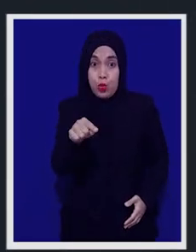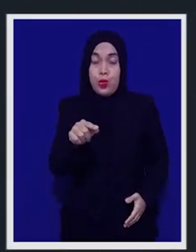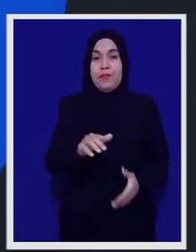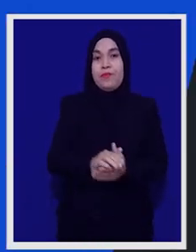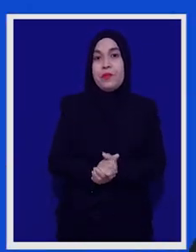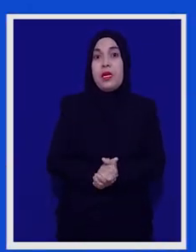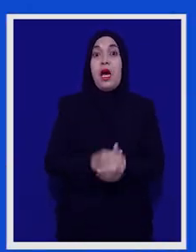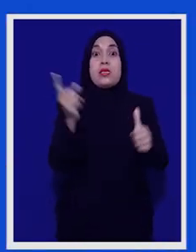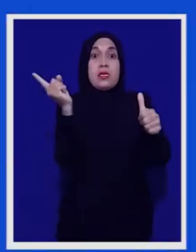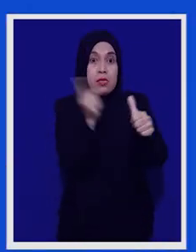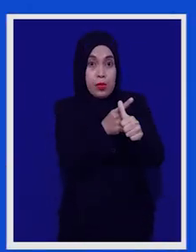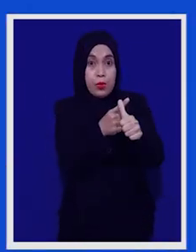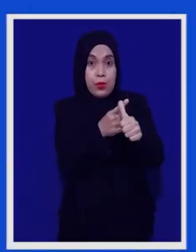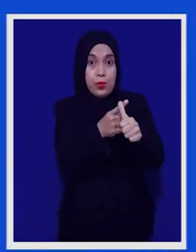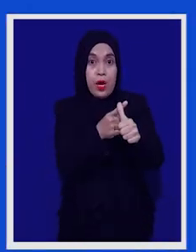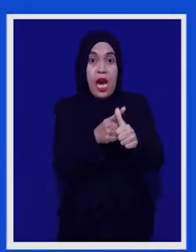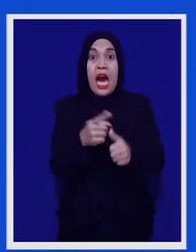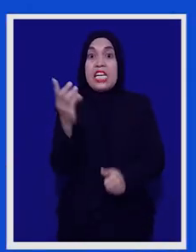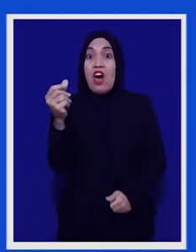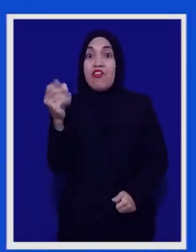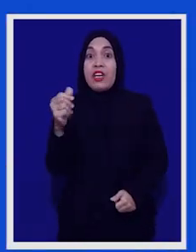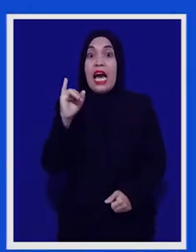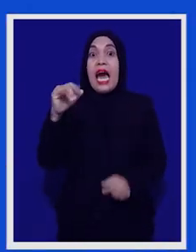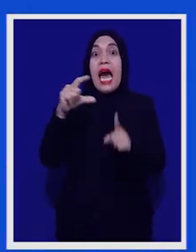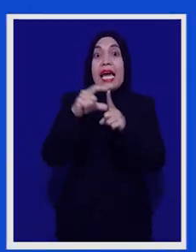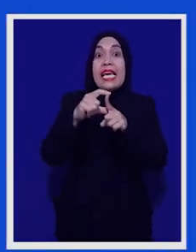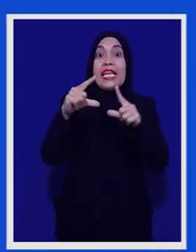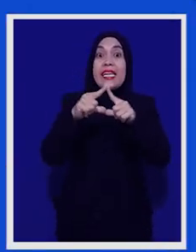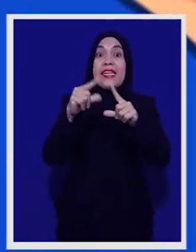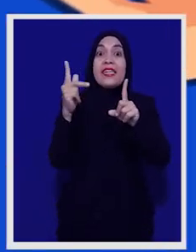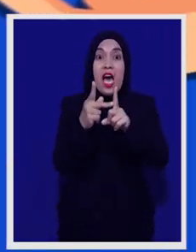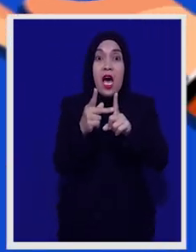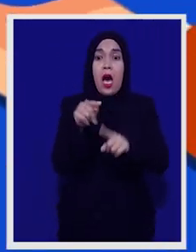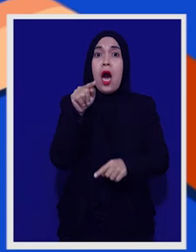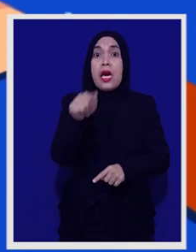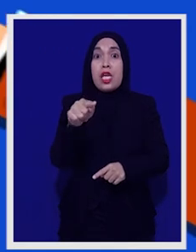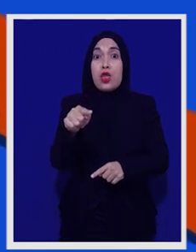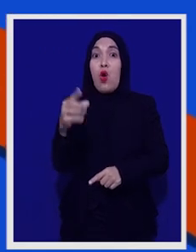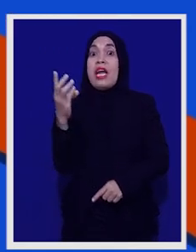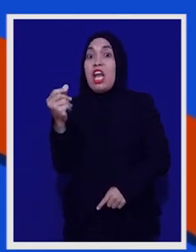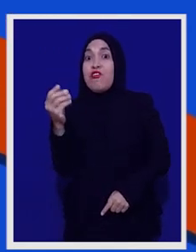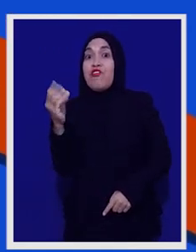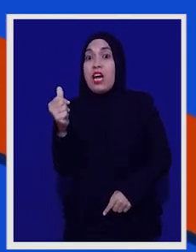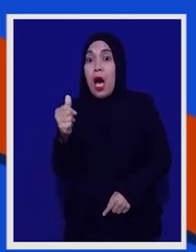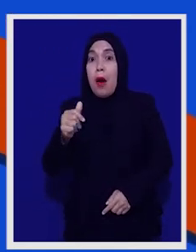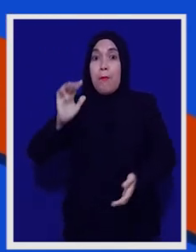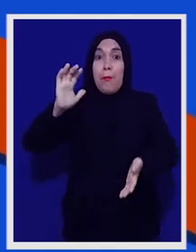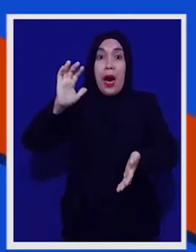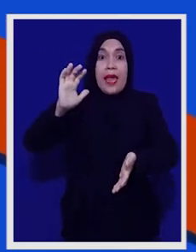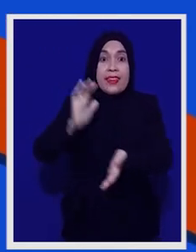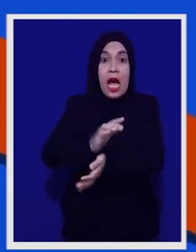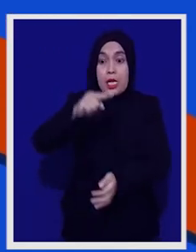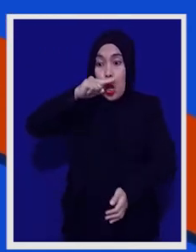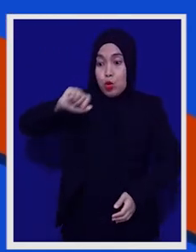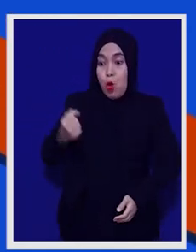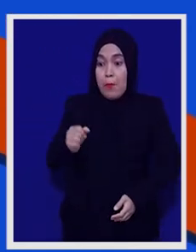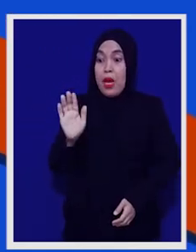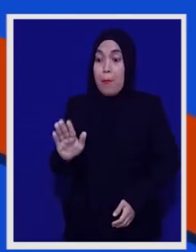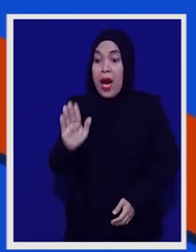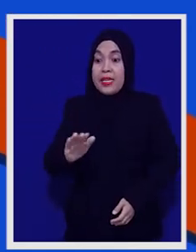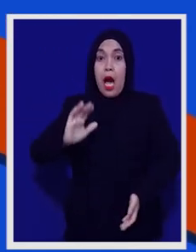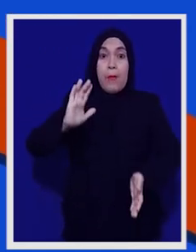tersebut? 1. Nafkah iddah. Nafkah iddah adalah nafkah yang diberikan oleh mantan suami kepada mantan